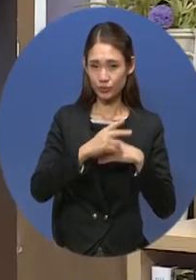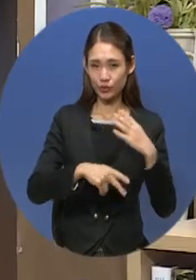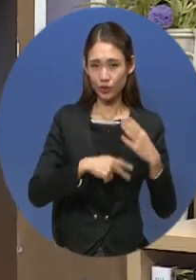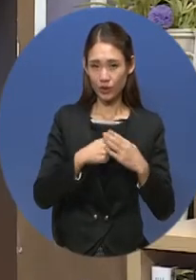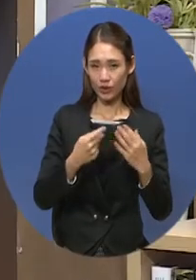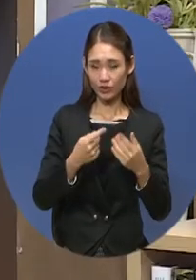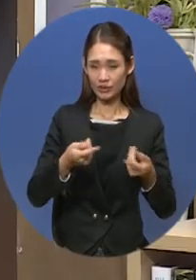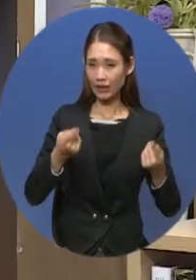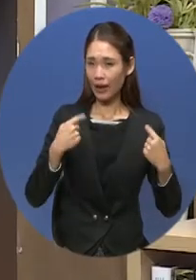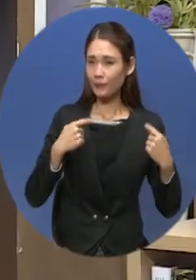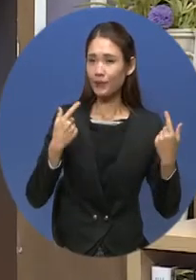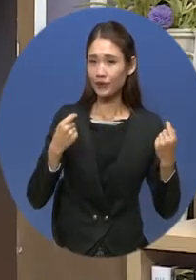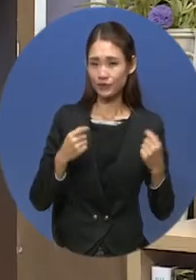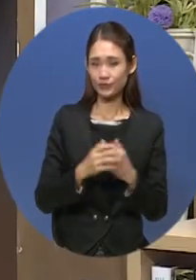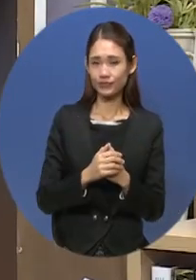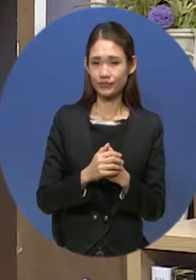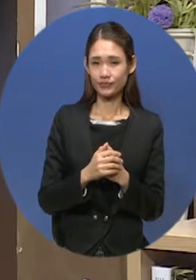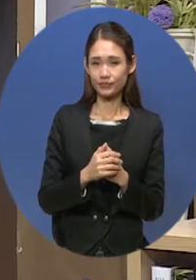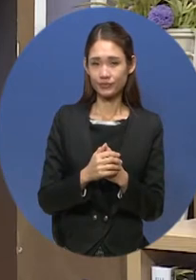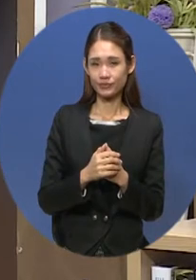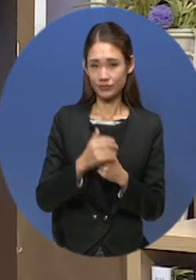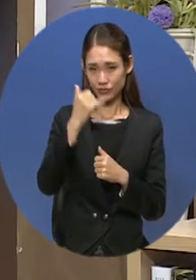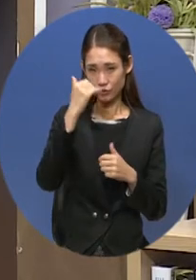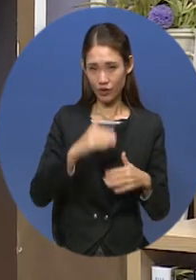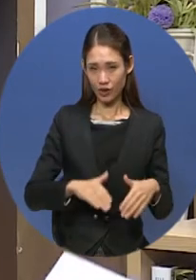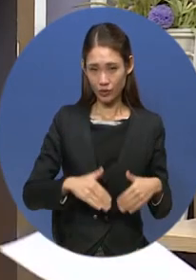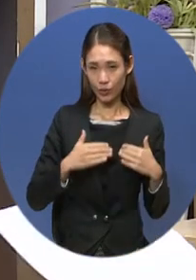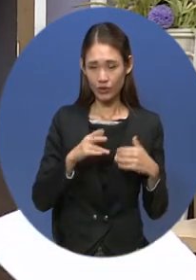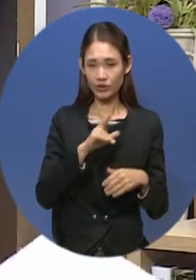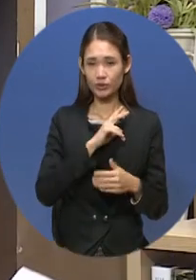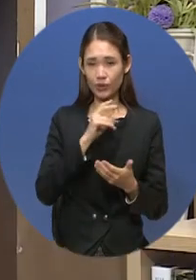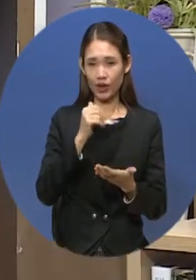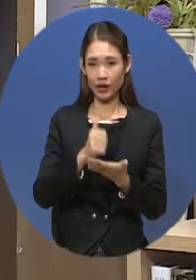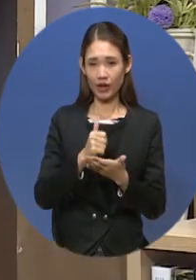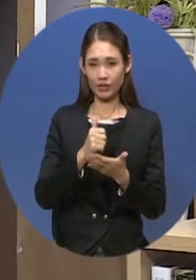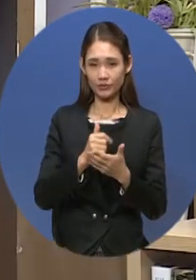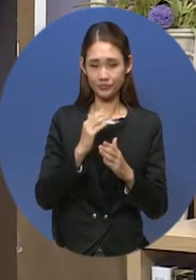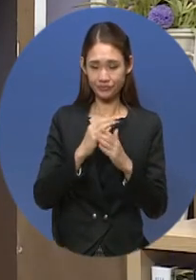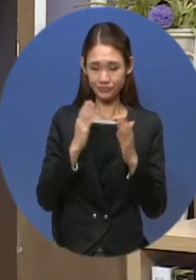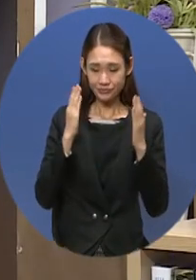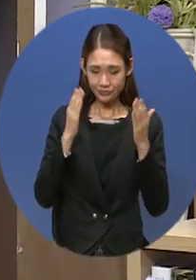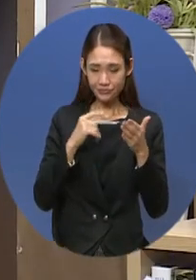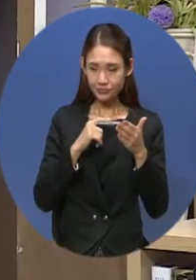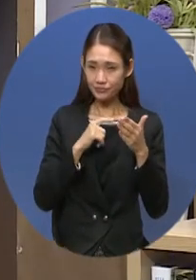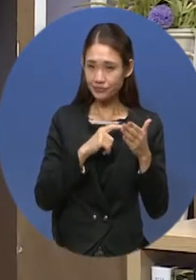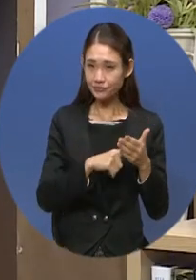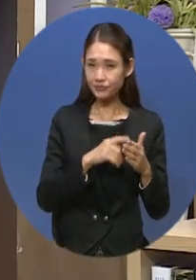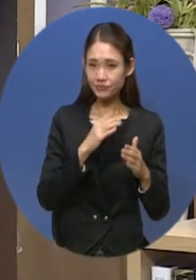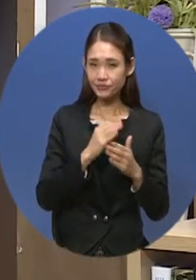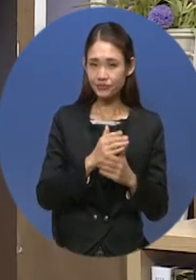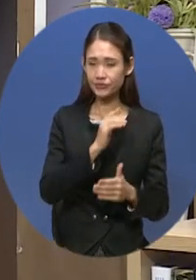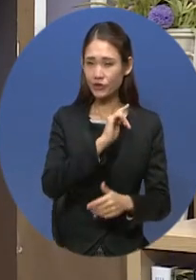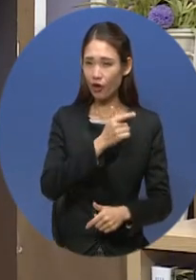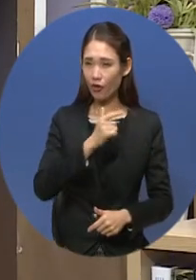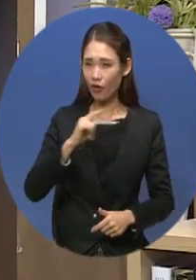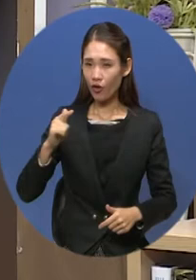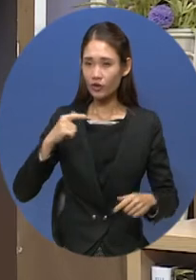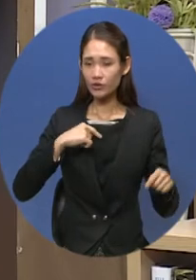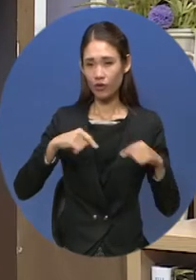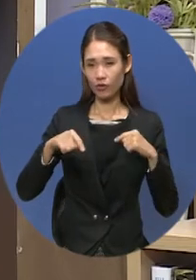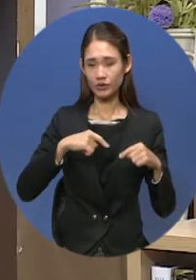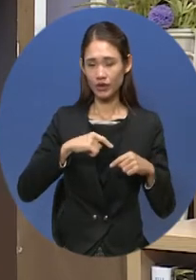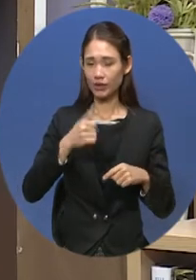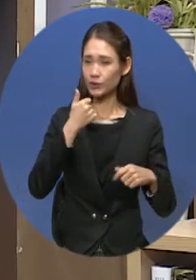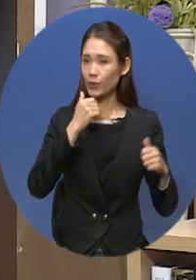아주 잘 네. 나와주신 것 같은데요. 네. 충남도의회에서 중점적으로 추진하고 있는 여러 정책이 있다면 또